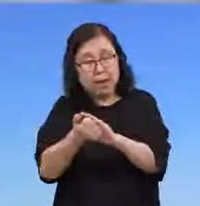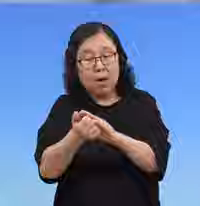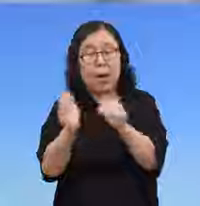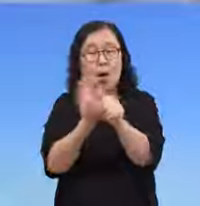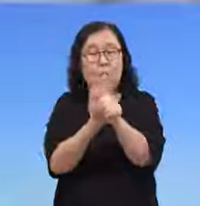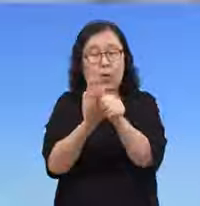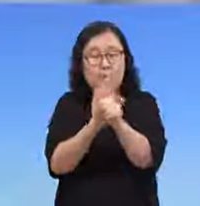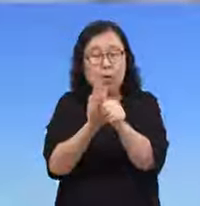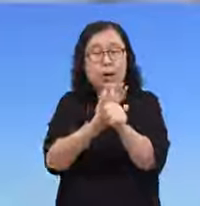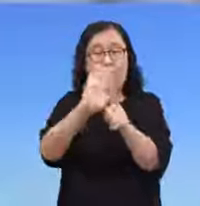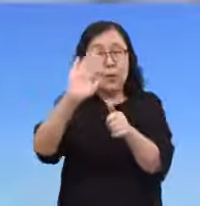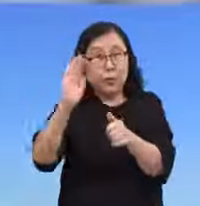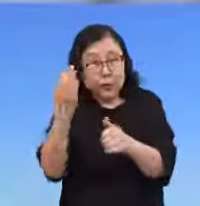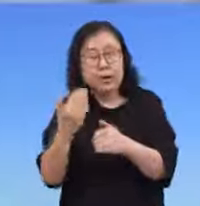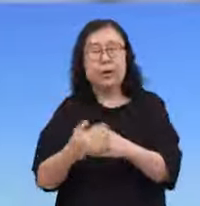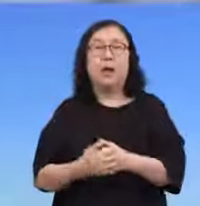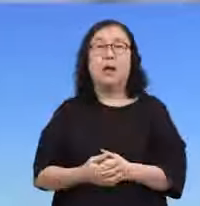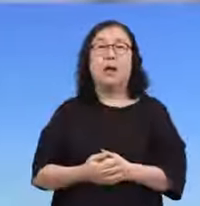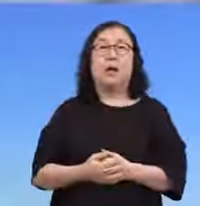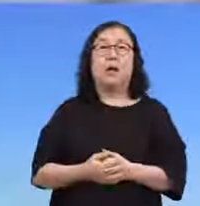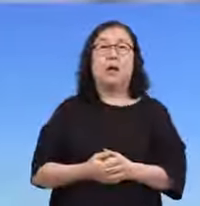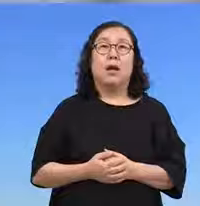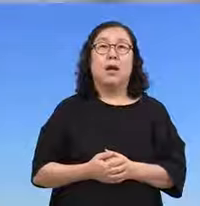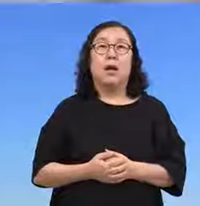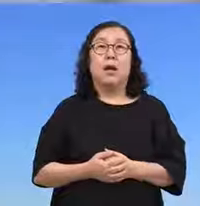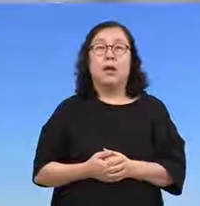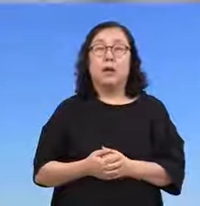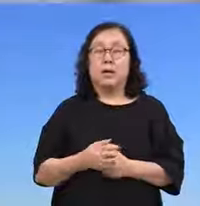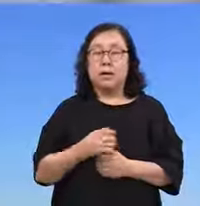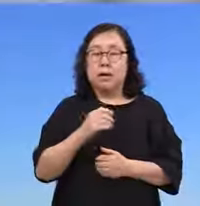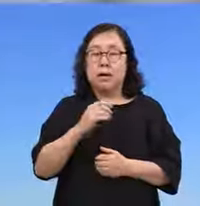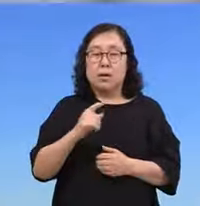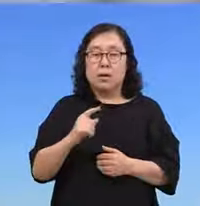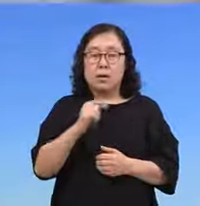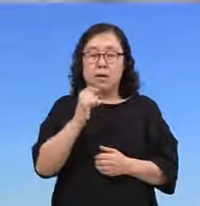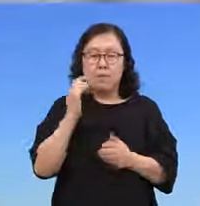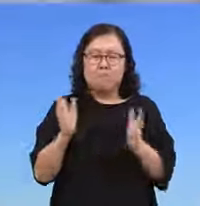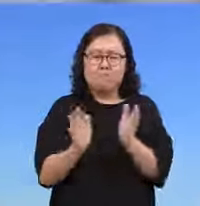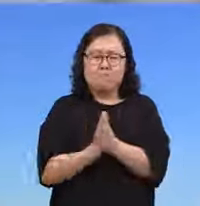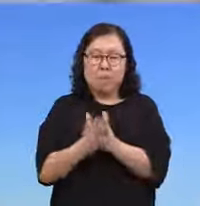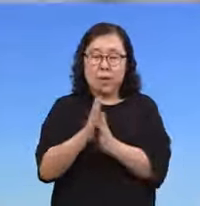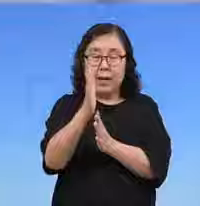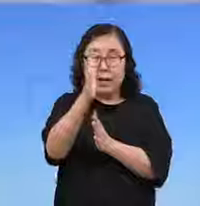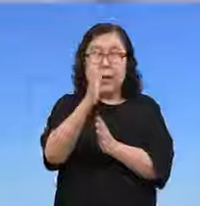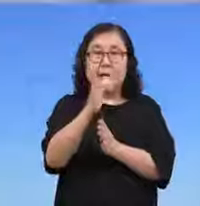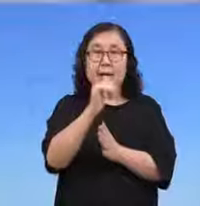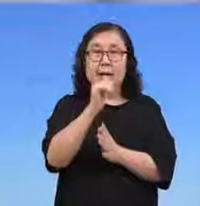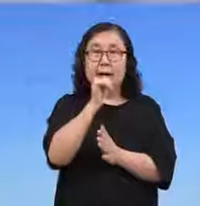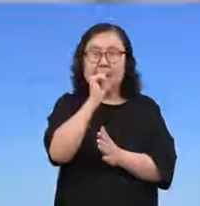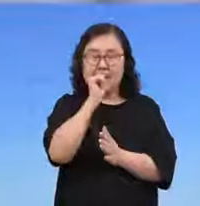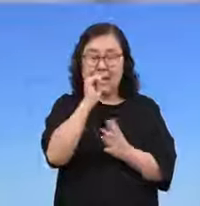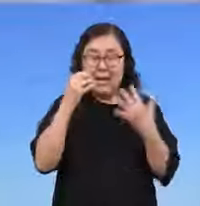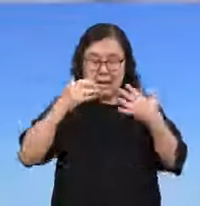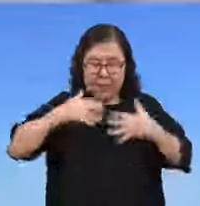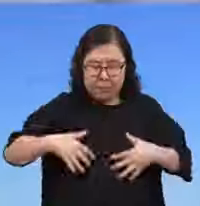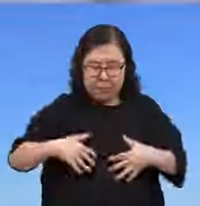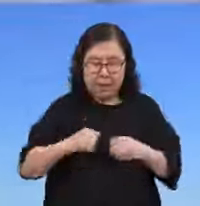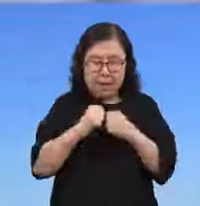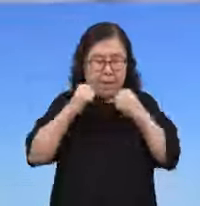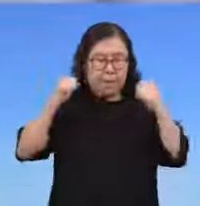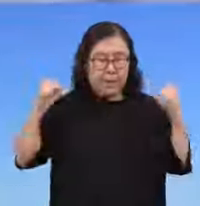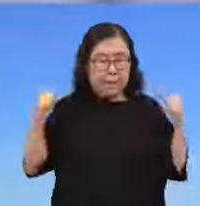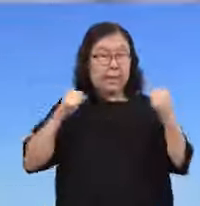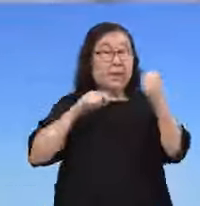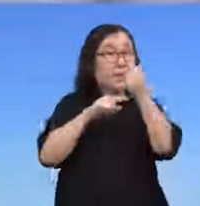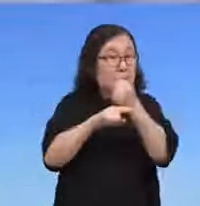하나님이 이렇게 우리가 의지하던 나만의 갑옷을, 사울 왕의 그 화려한 갑옷을 확 벗겨버리시는 거는 그